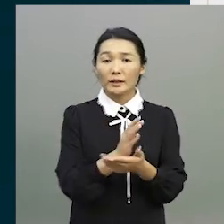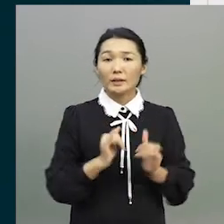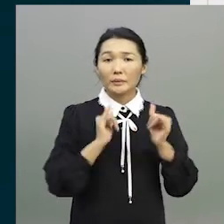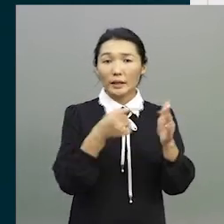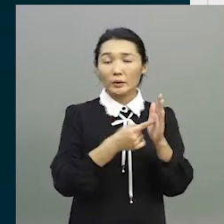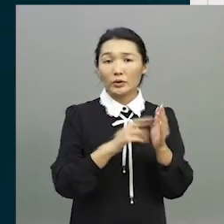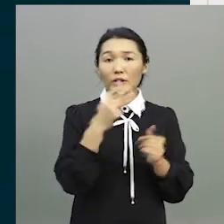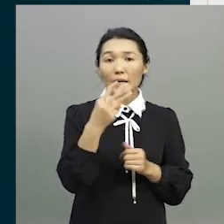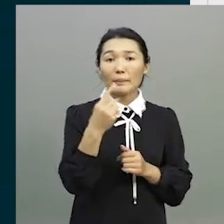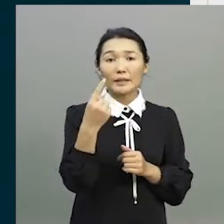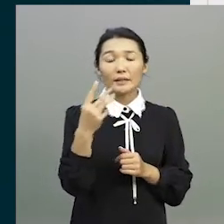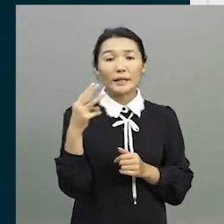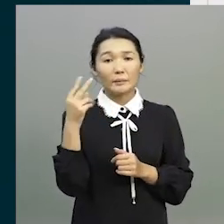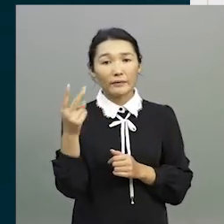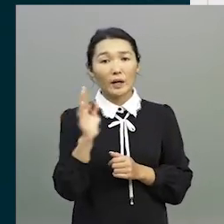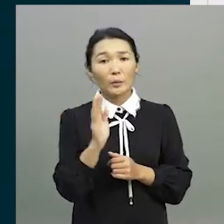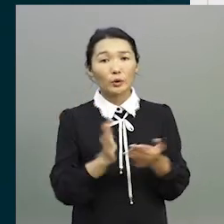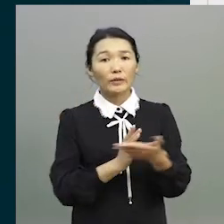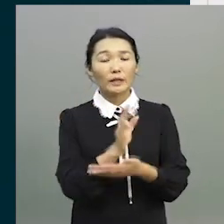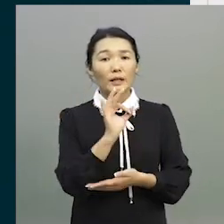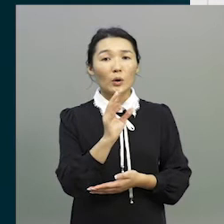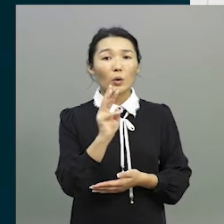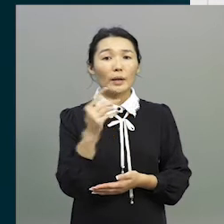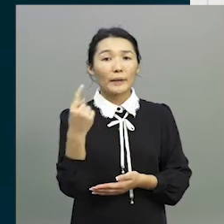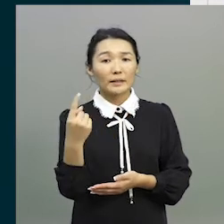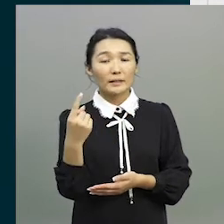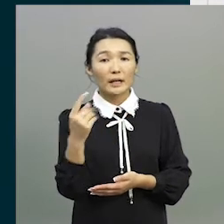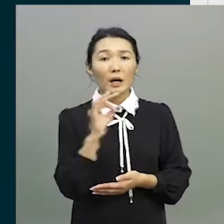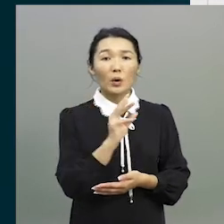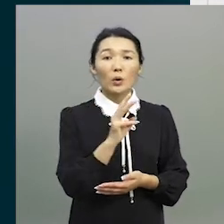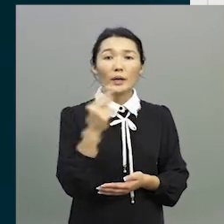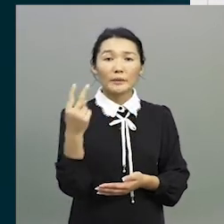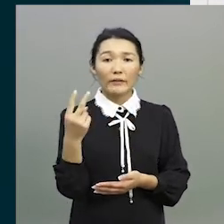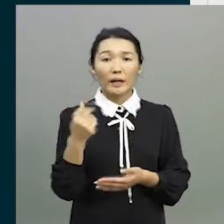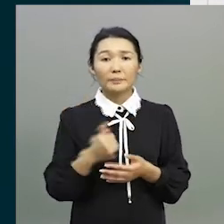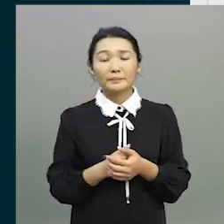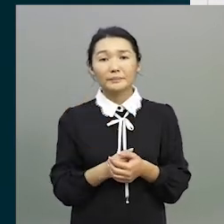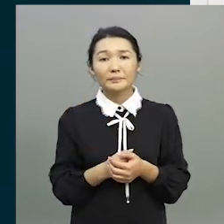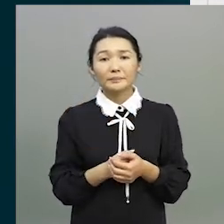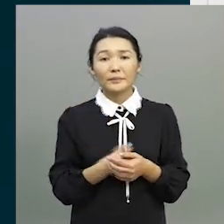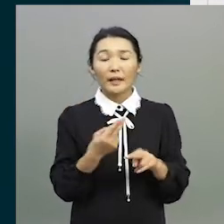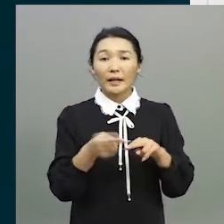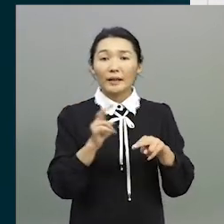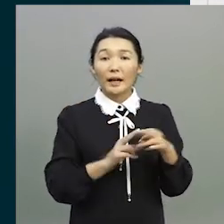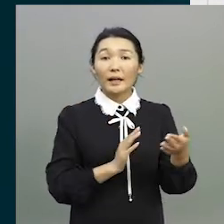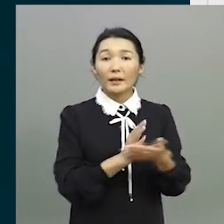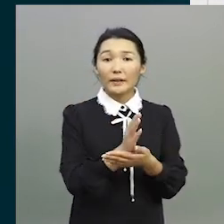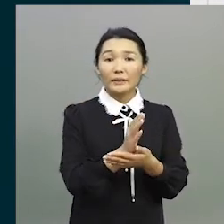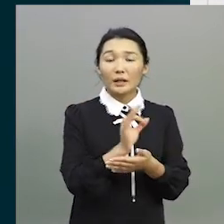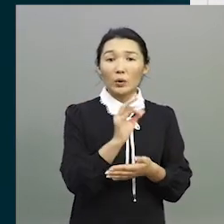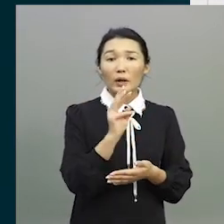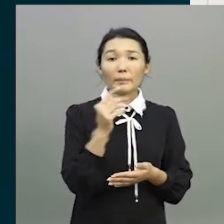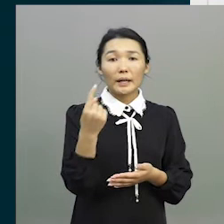m1 и m2 будут вектор u м1 и м2 так как вектор а и